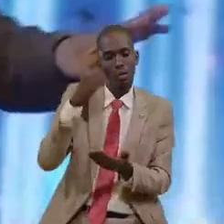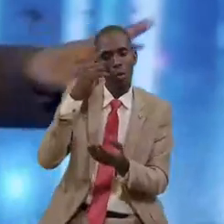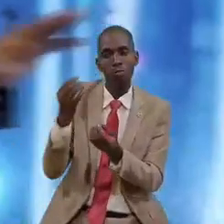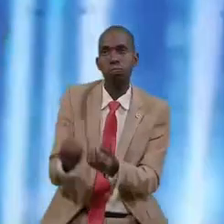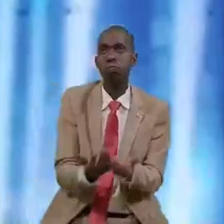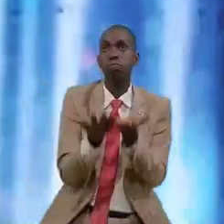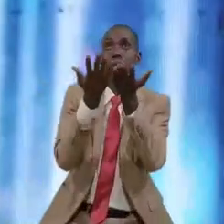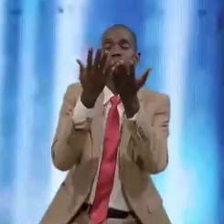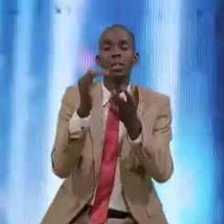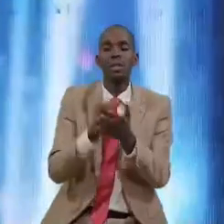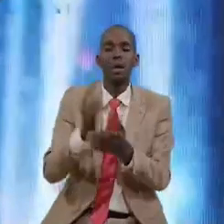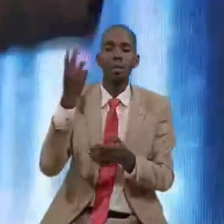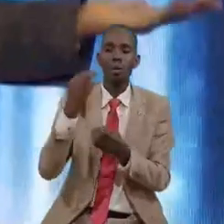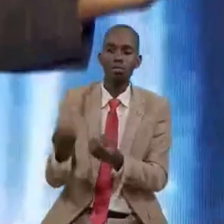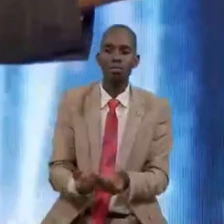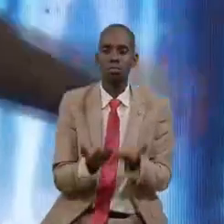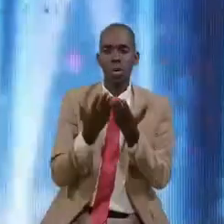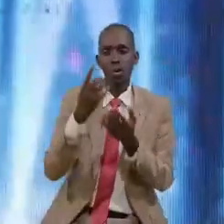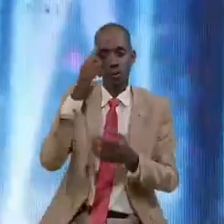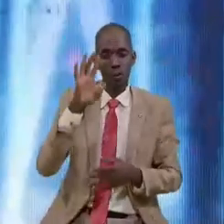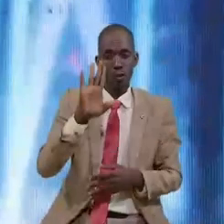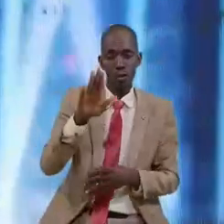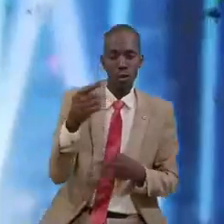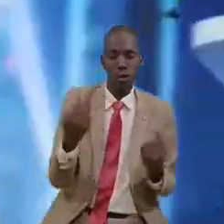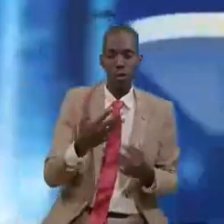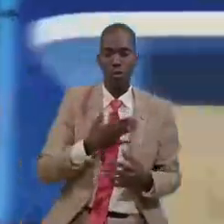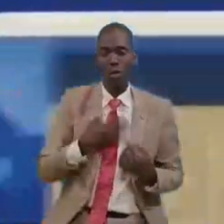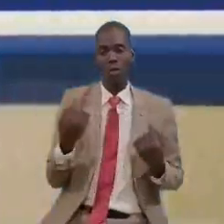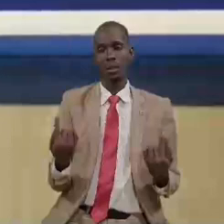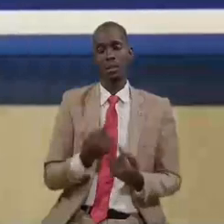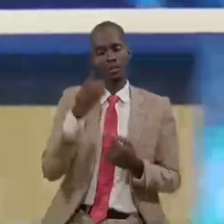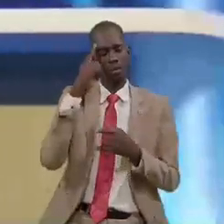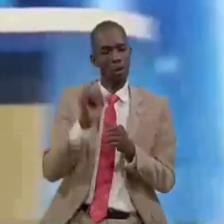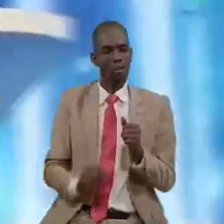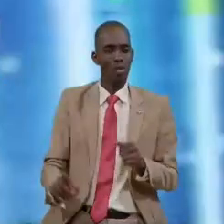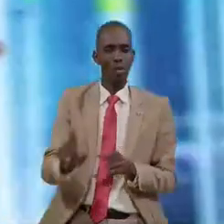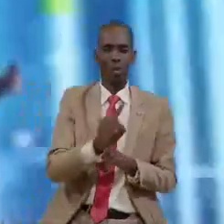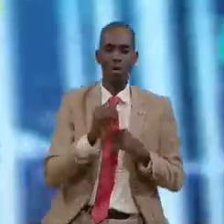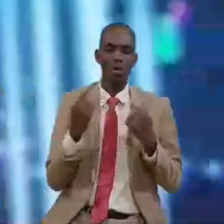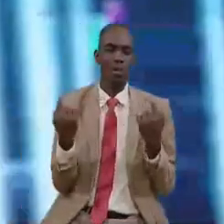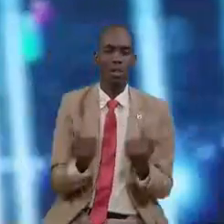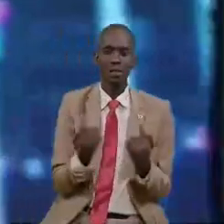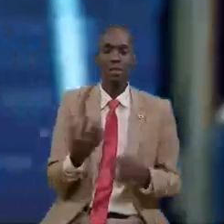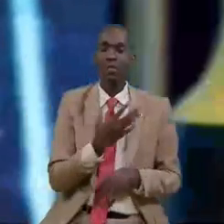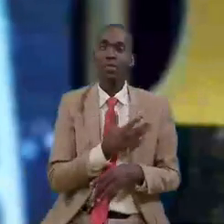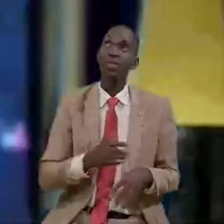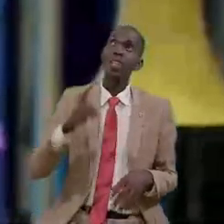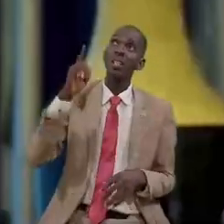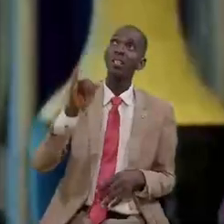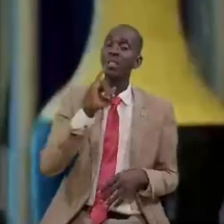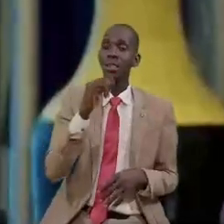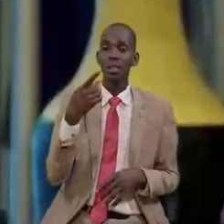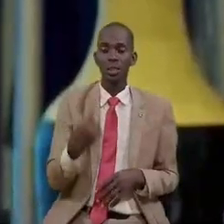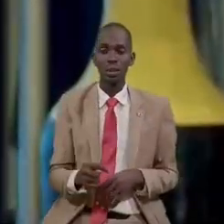Il était sacrifié pour vos péchés, pour les miens, pour les péchés de tout le monde. Et il est la